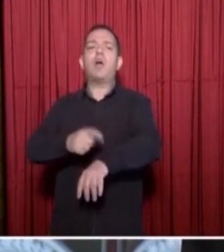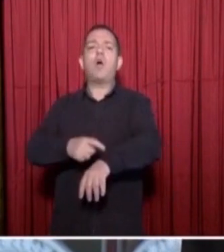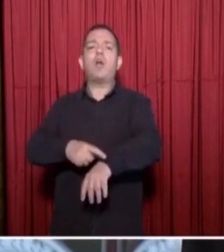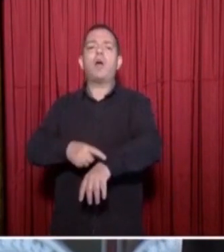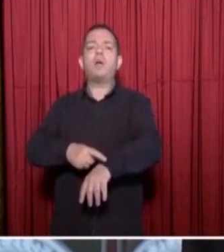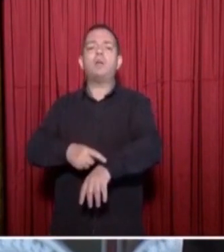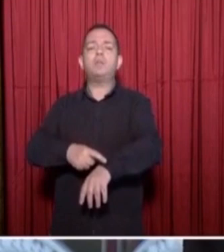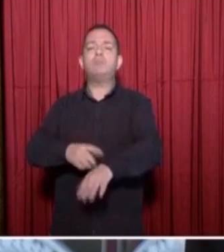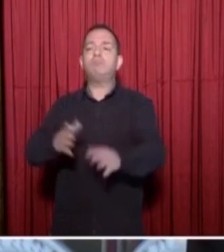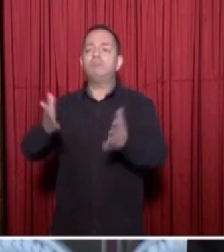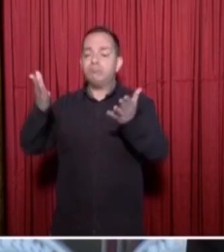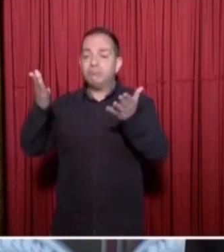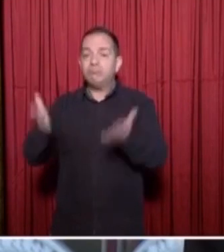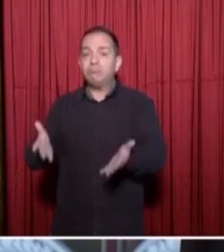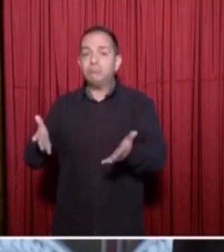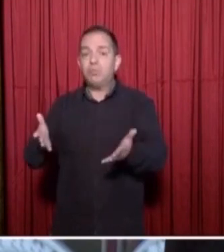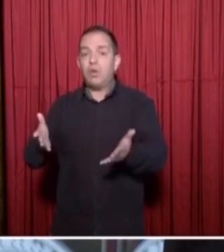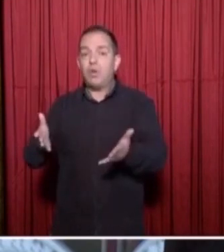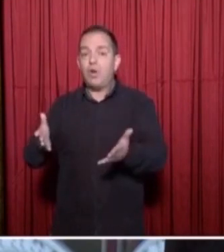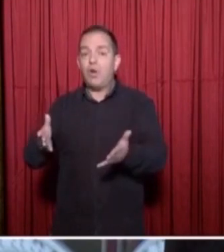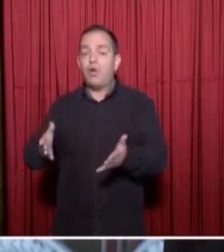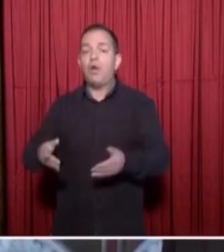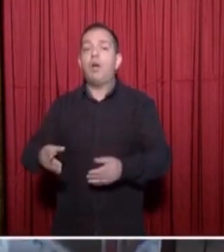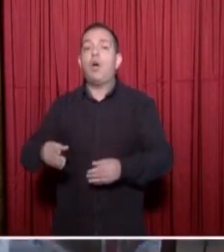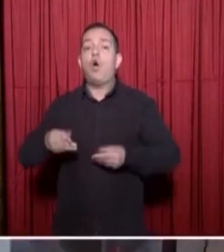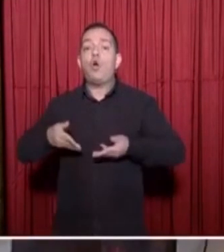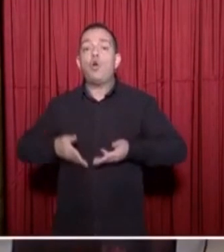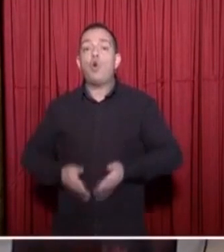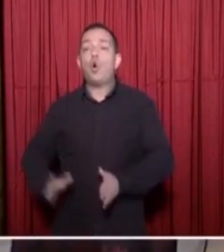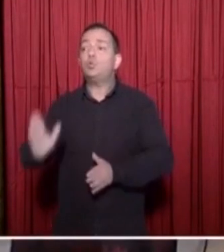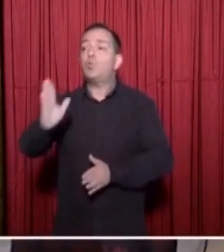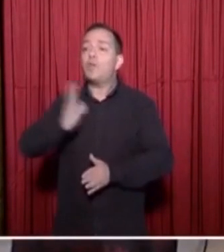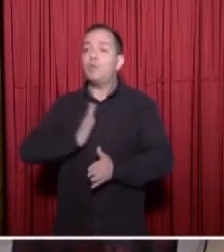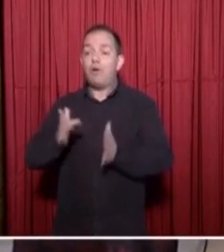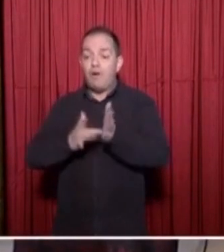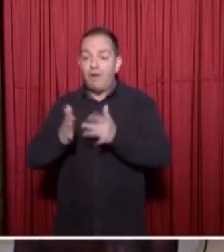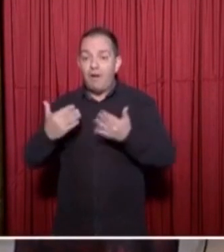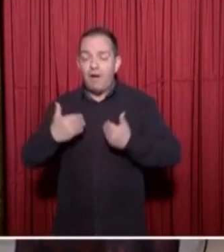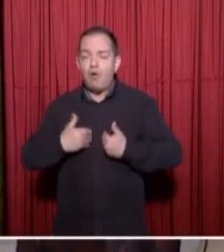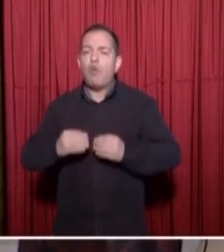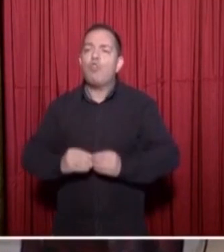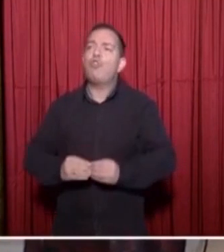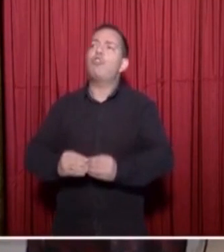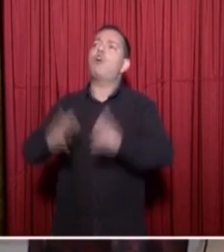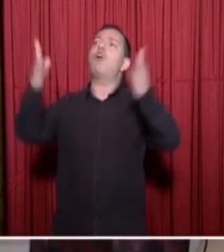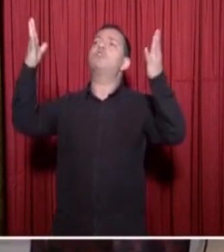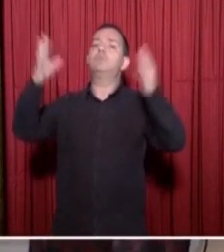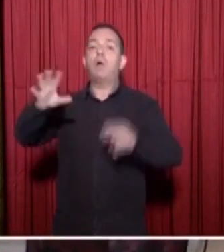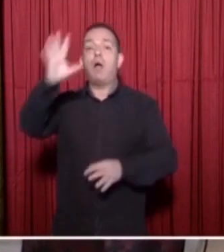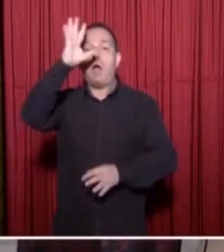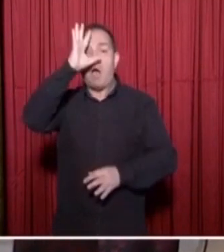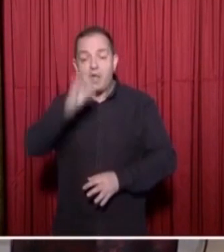ελήλυθεν η ώρα, ή να δοξαστεί ο Υιός του ανθρώπου, αμήν αμή